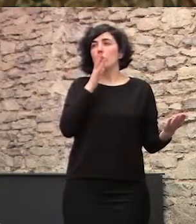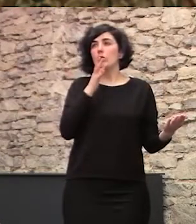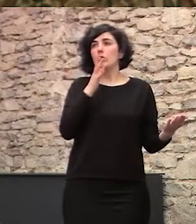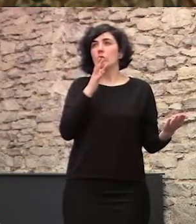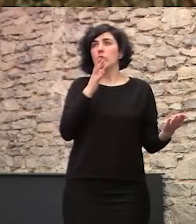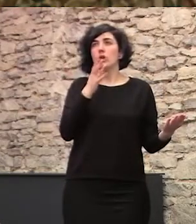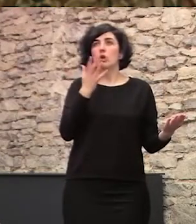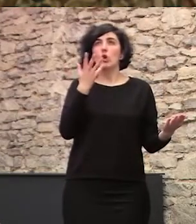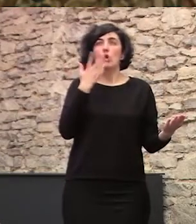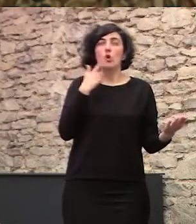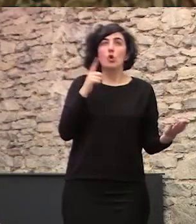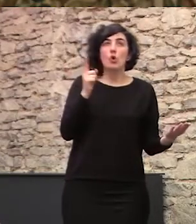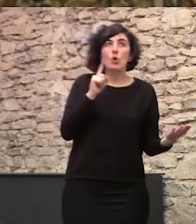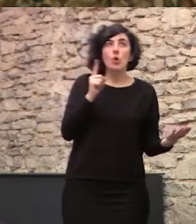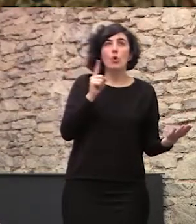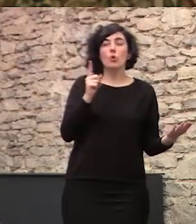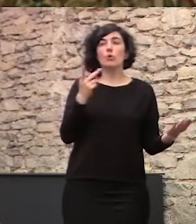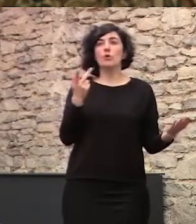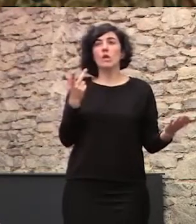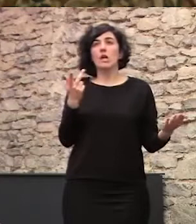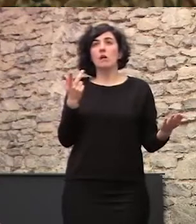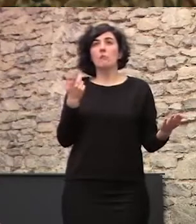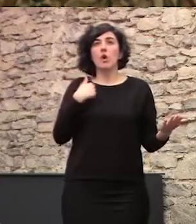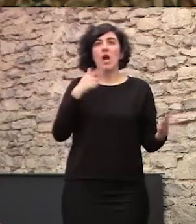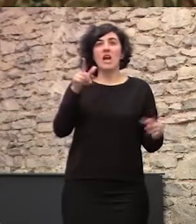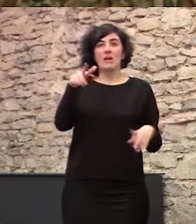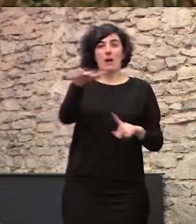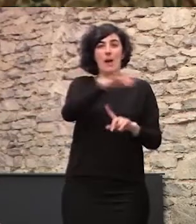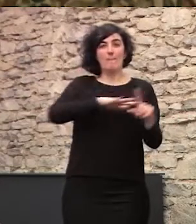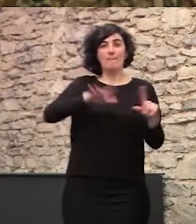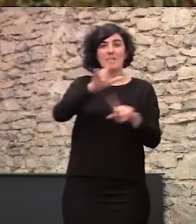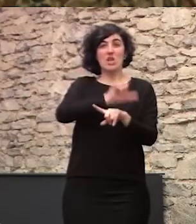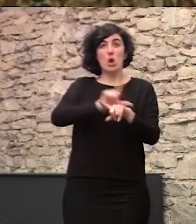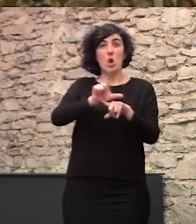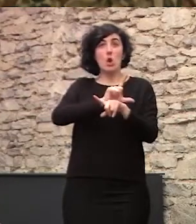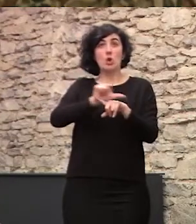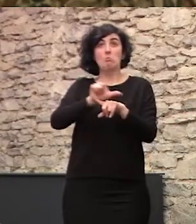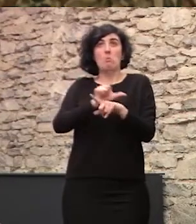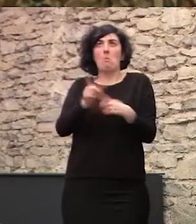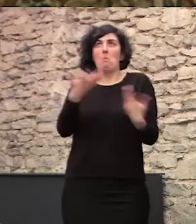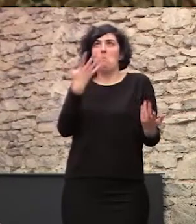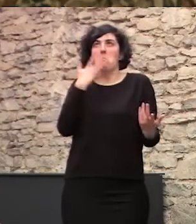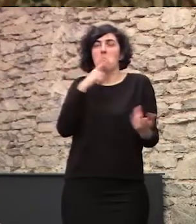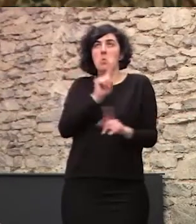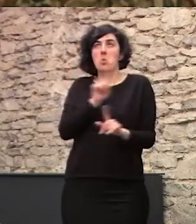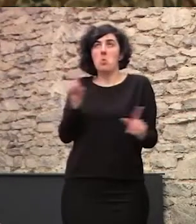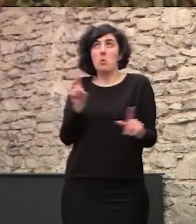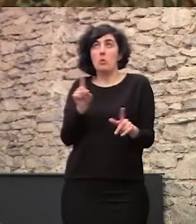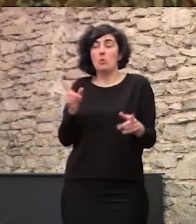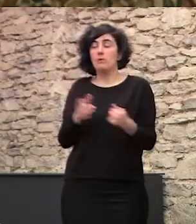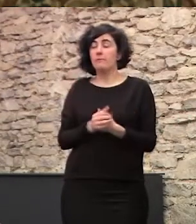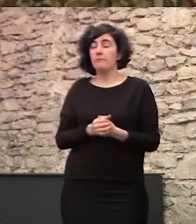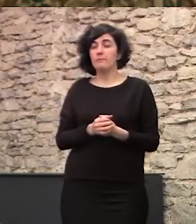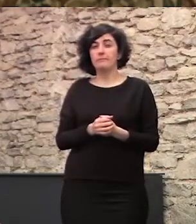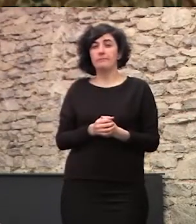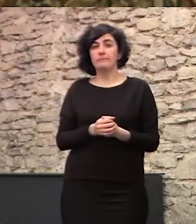bueno zelako den hemengo literaturaren rolloa eta hola. Orduan